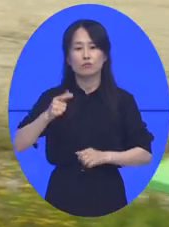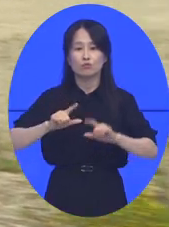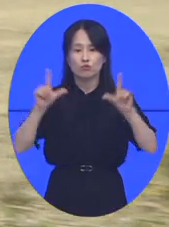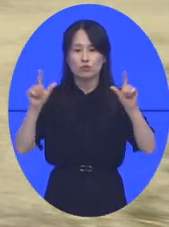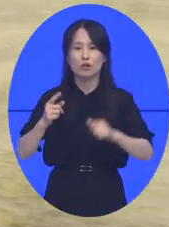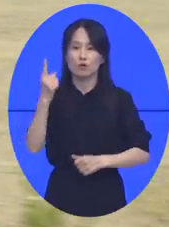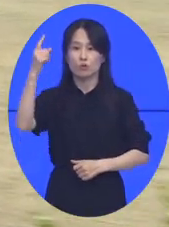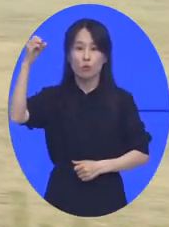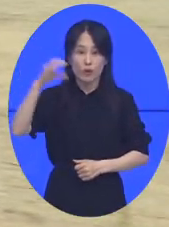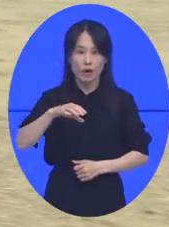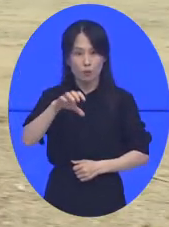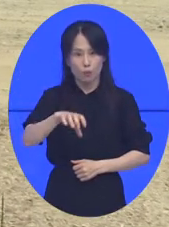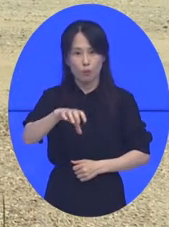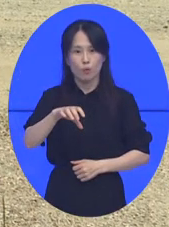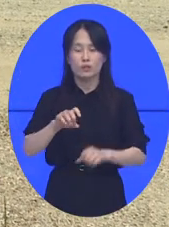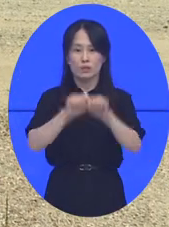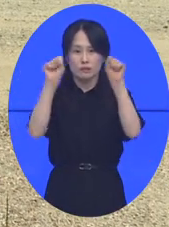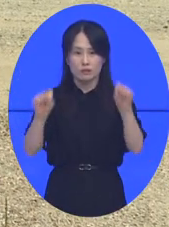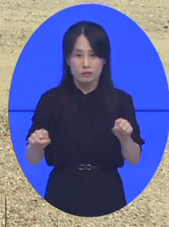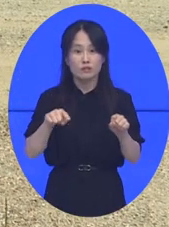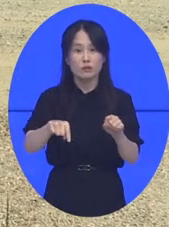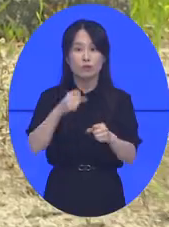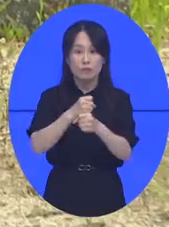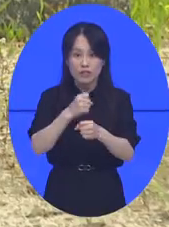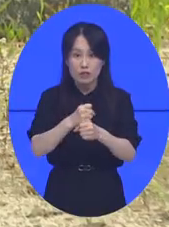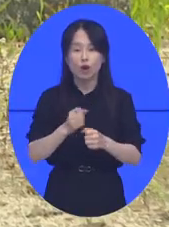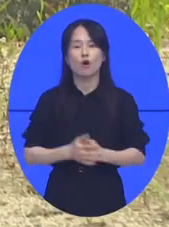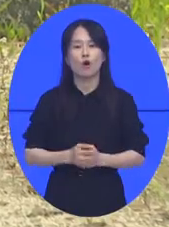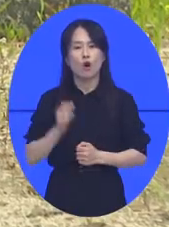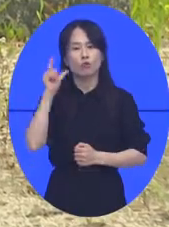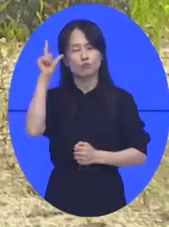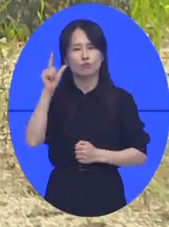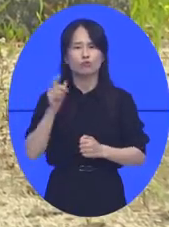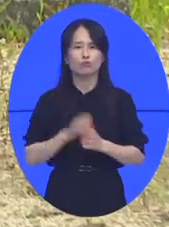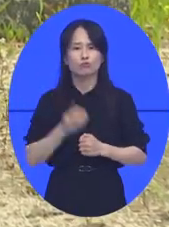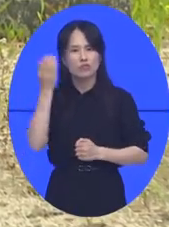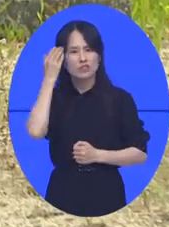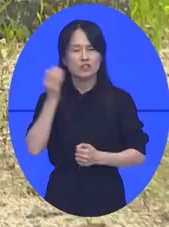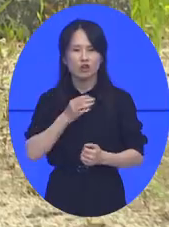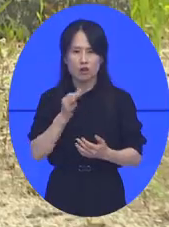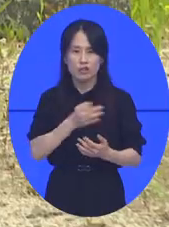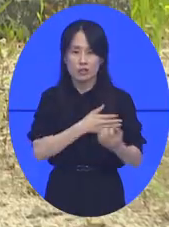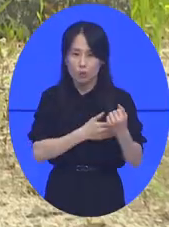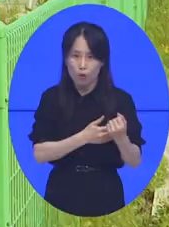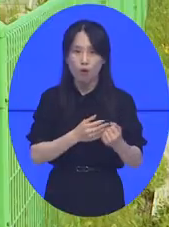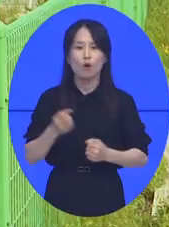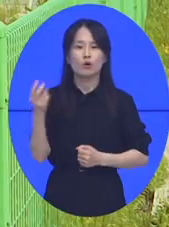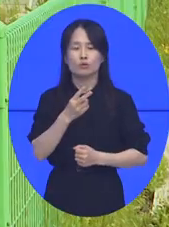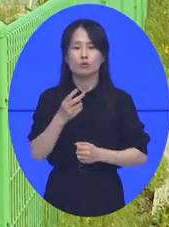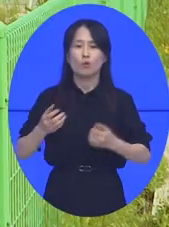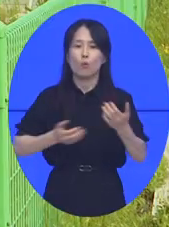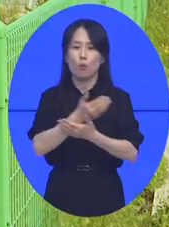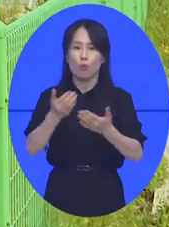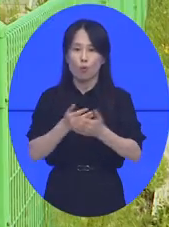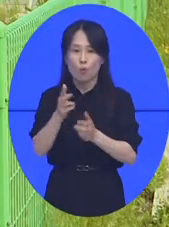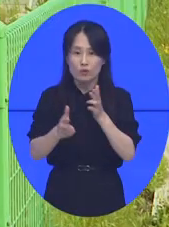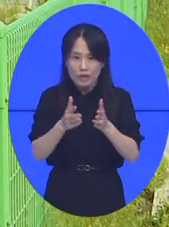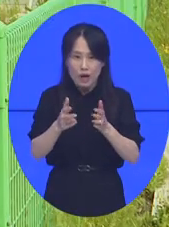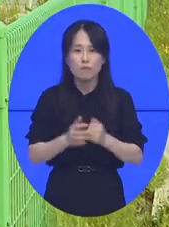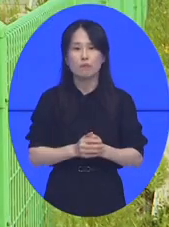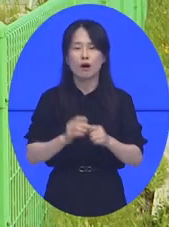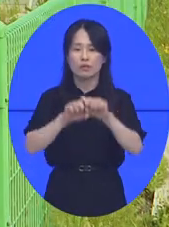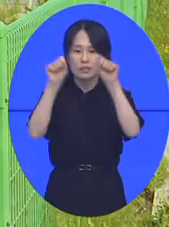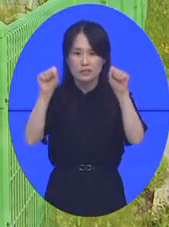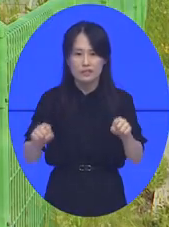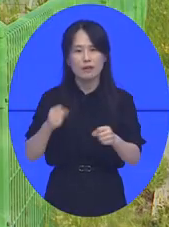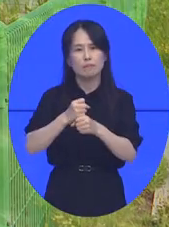2026년 고향의 IP 융복합 콘텐츠 클러스터가 준공되면 우수 콘텐츠 지적 재산 발굴부터 유통 사업화, 체험